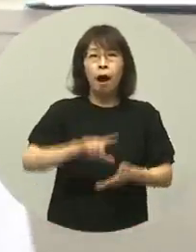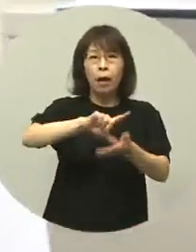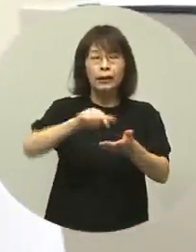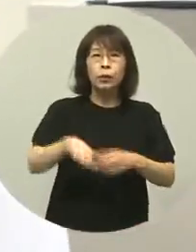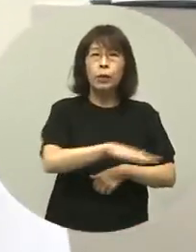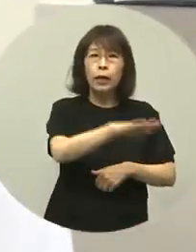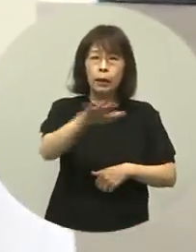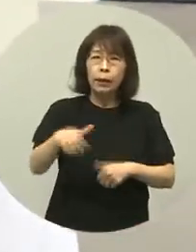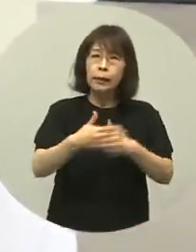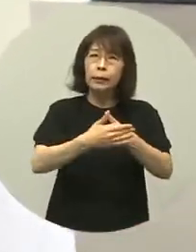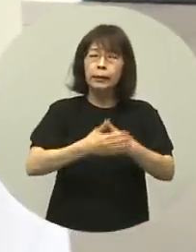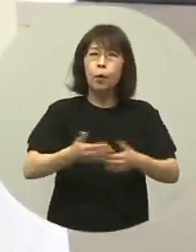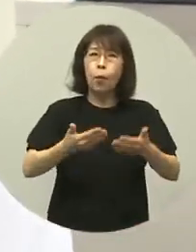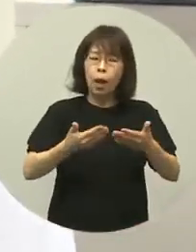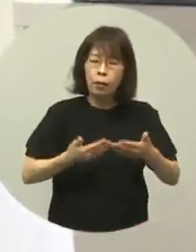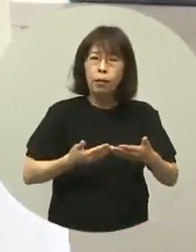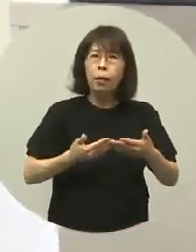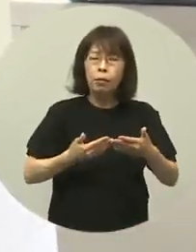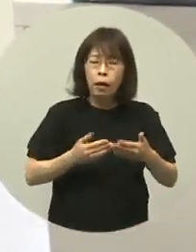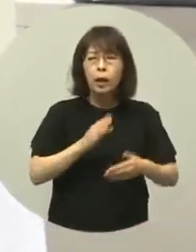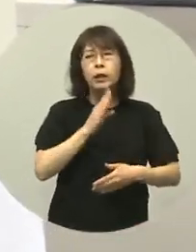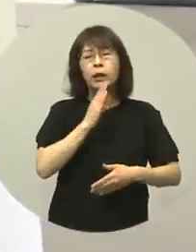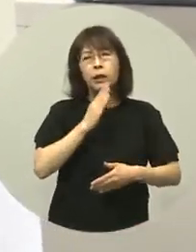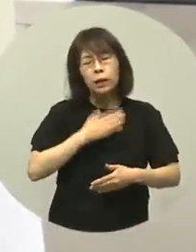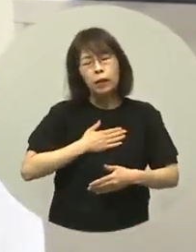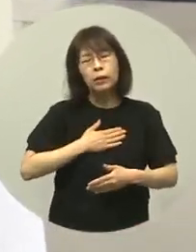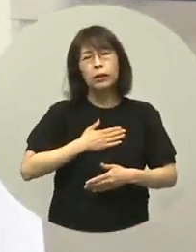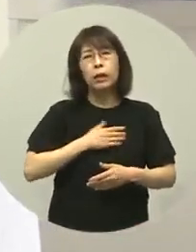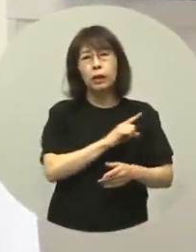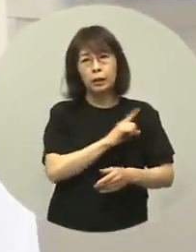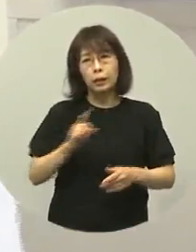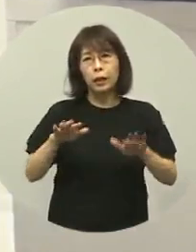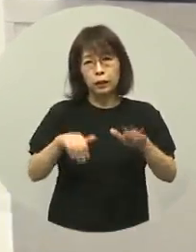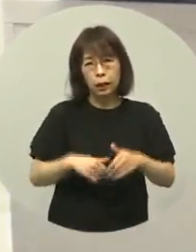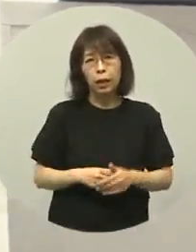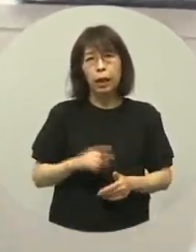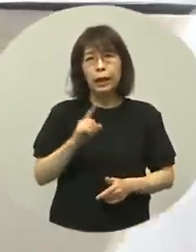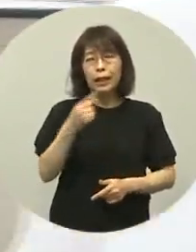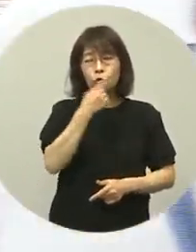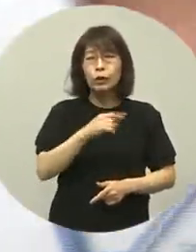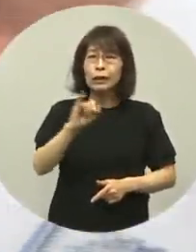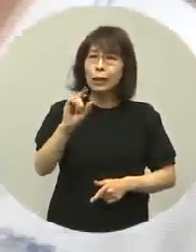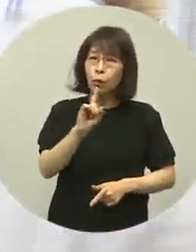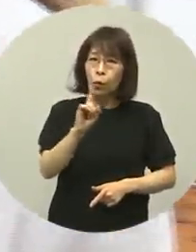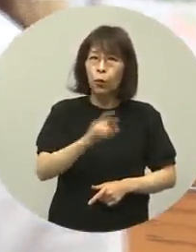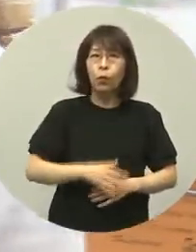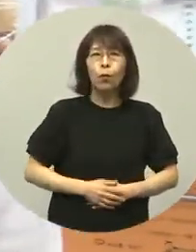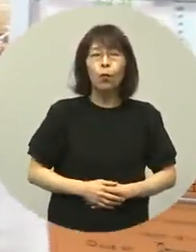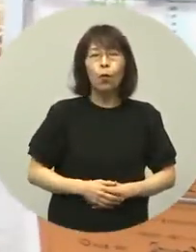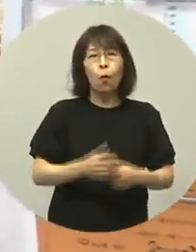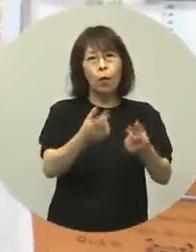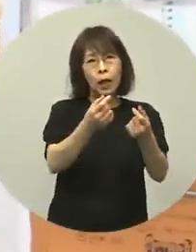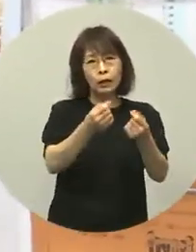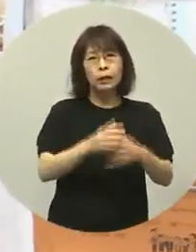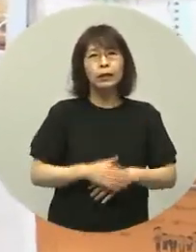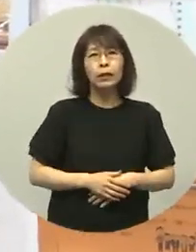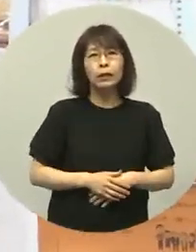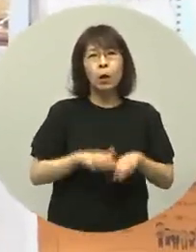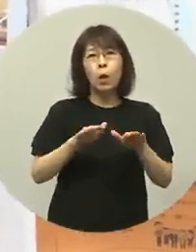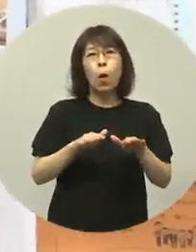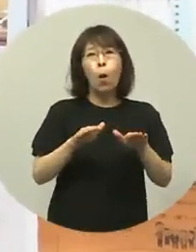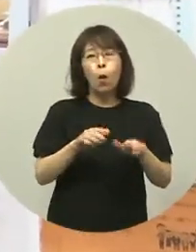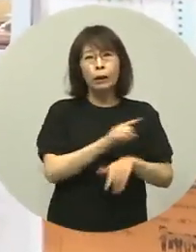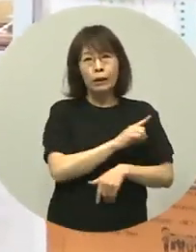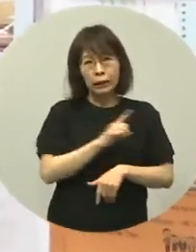々に支えられているなというのをすごく実感した今日も一日でした。 樋口さんはいかがでした？ 同じくですね。本当に今日